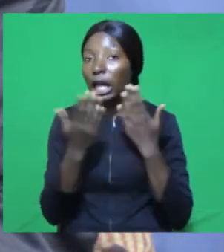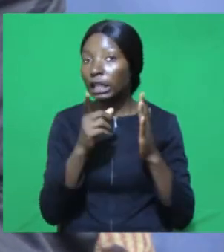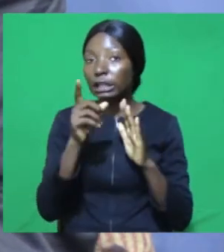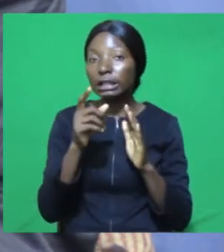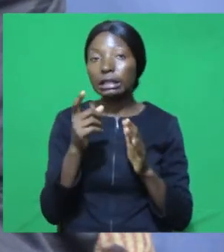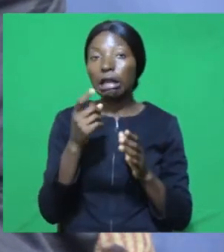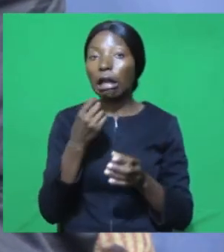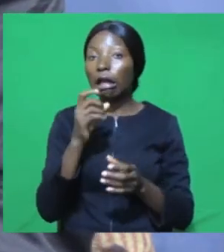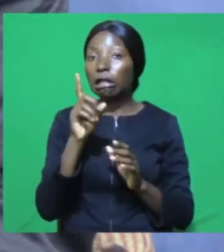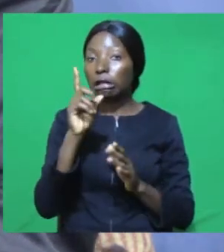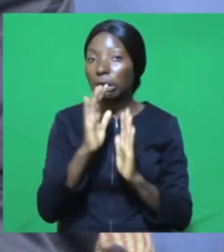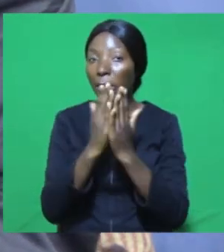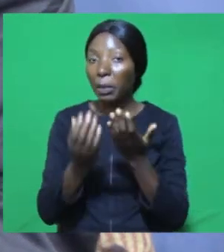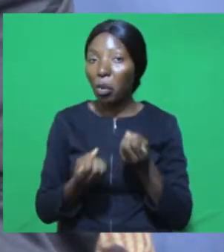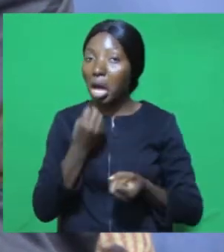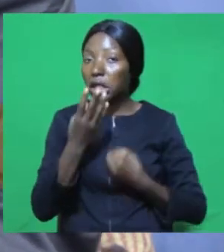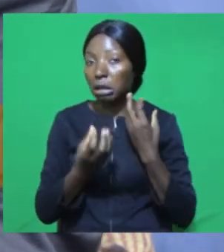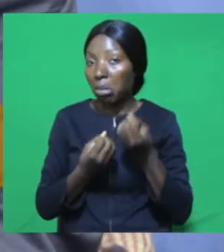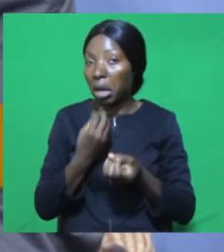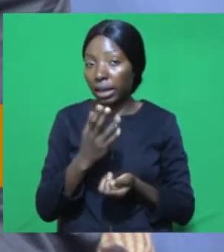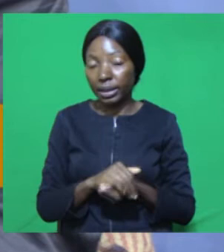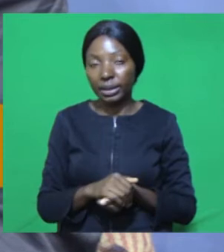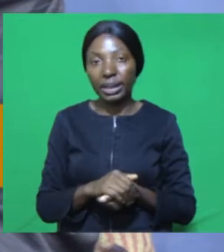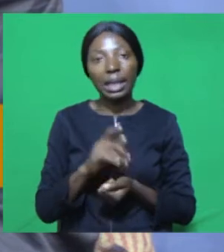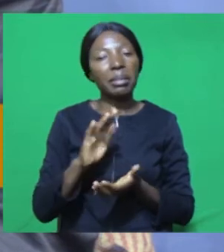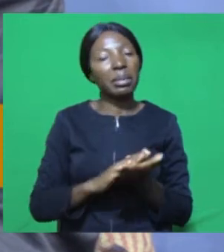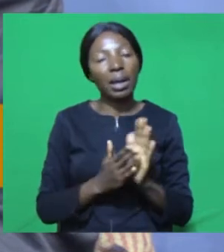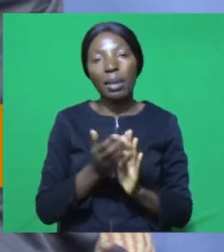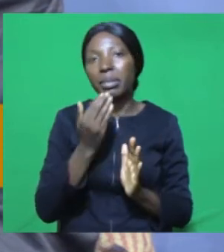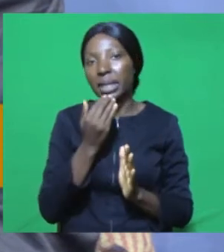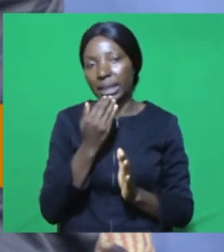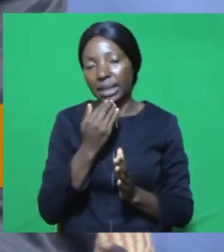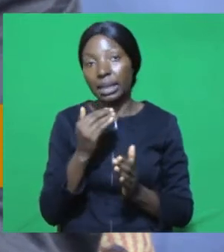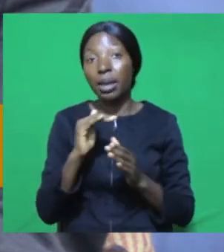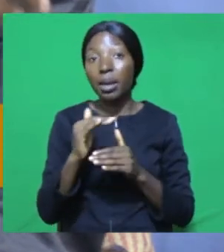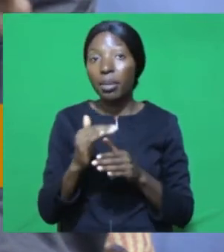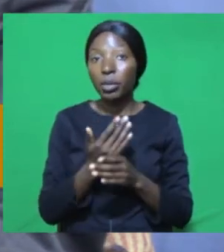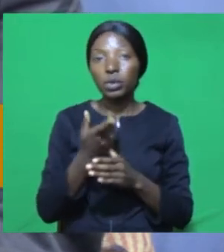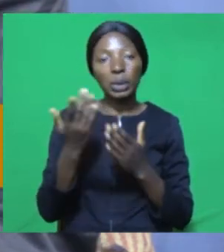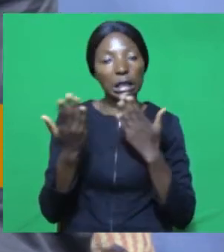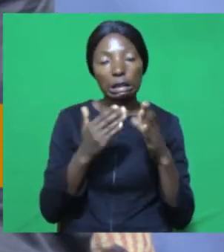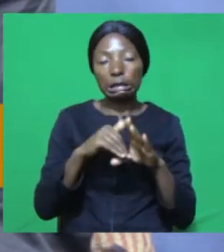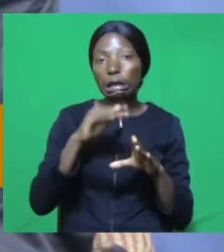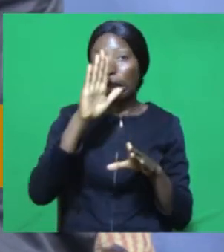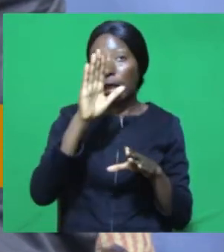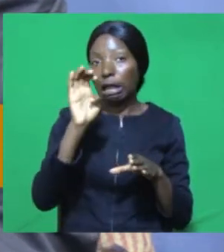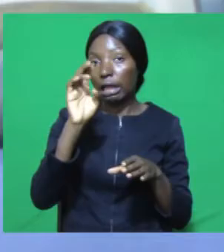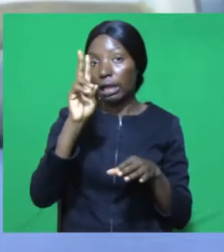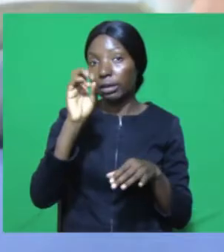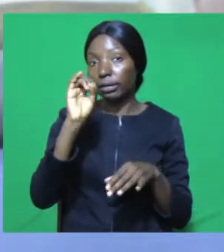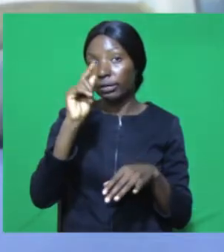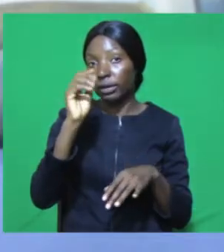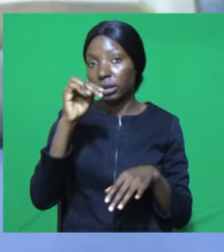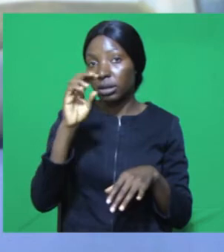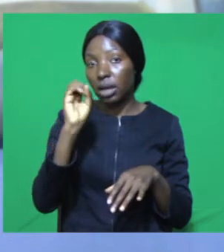Hebrews ichitsanangura kwandiri ya reruka nekuti tembeta averenga nyaya icho kuna Leviticus. Saka